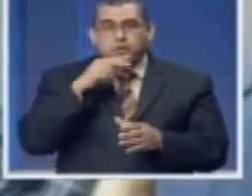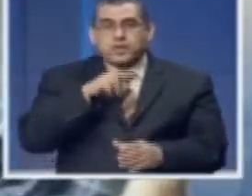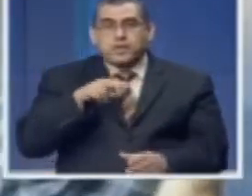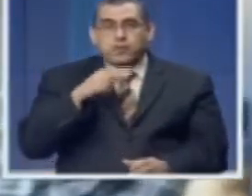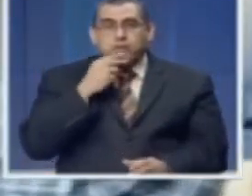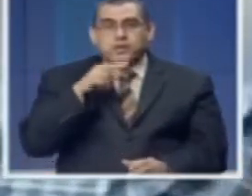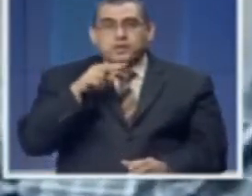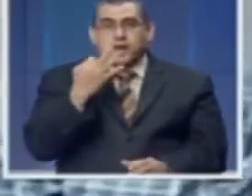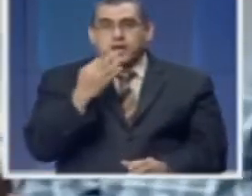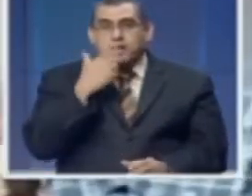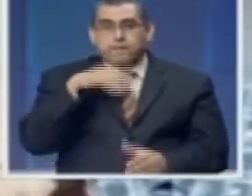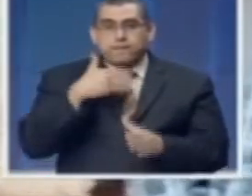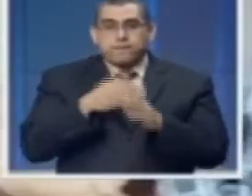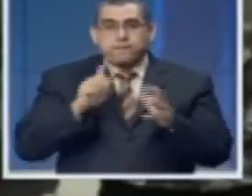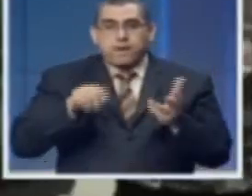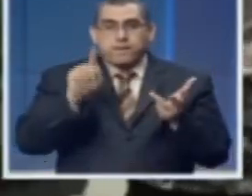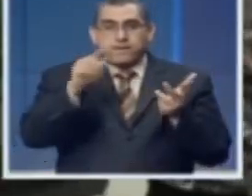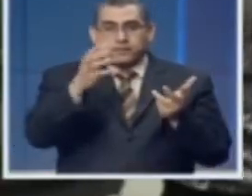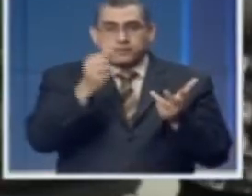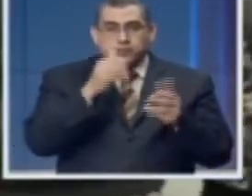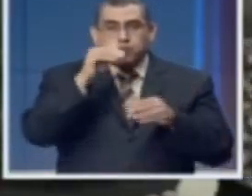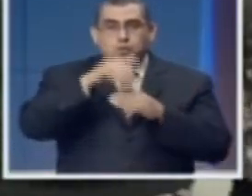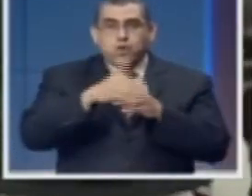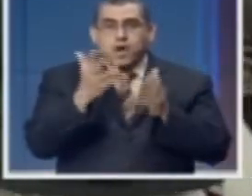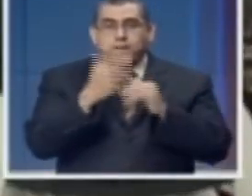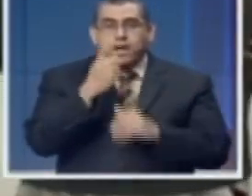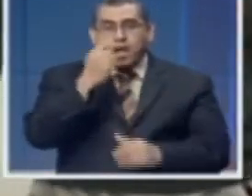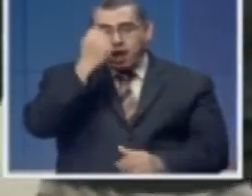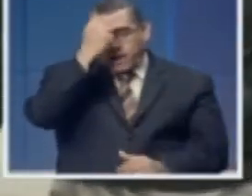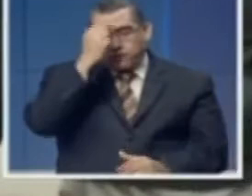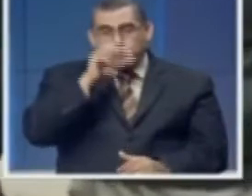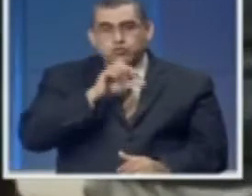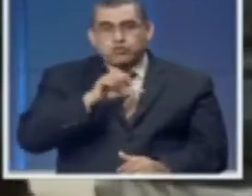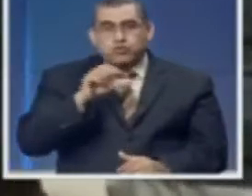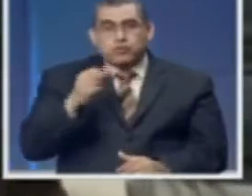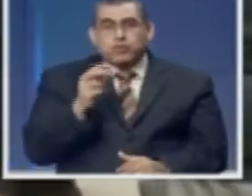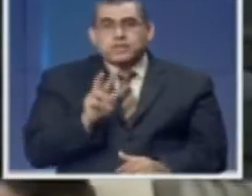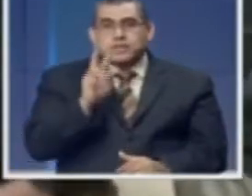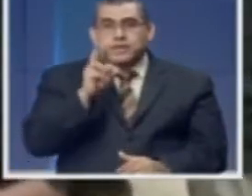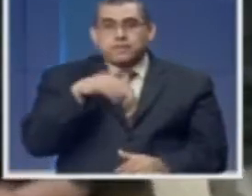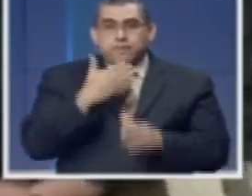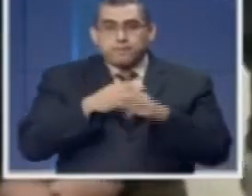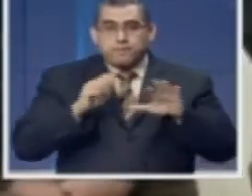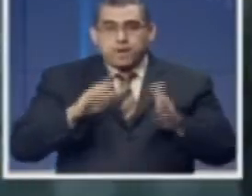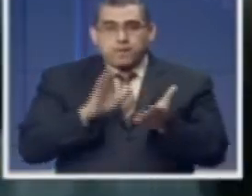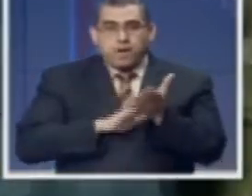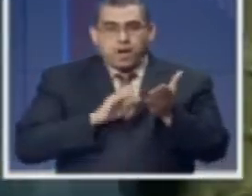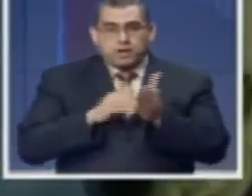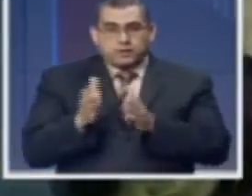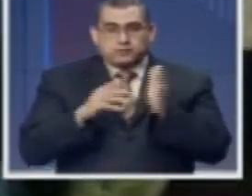428803 حكما قضائيا، من بينها 1907 حكم جناية